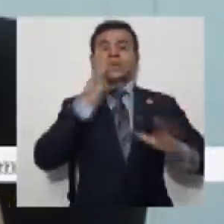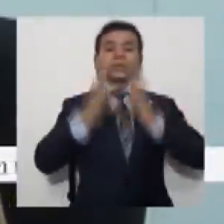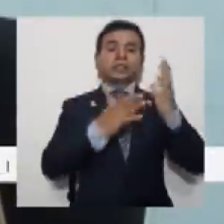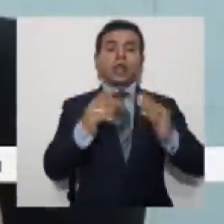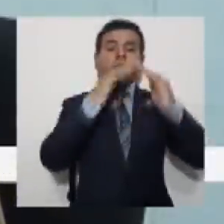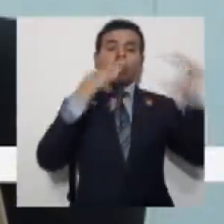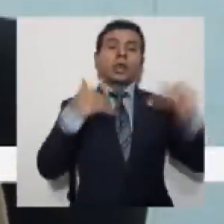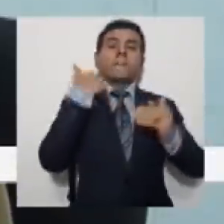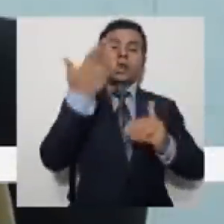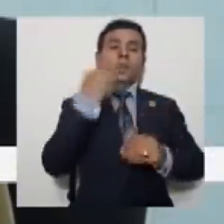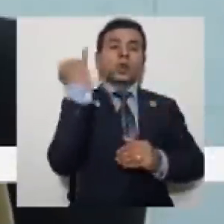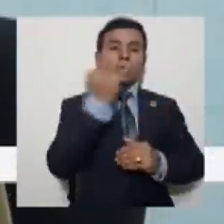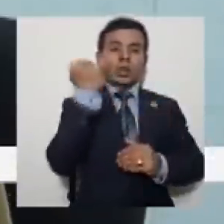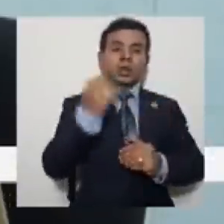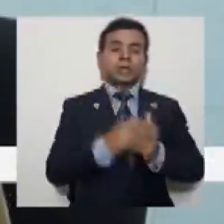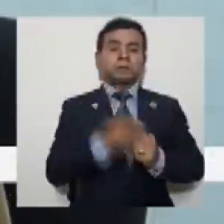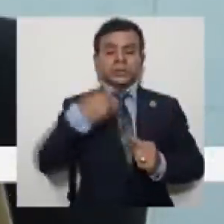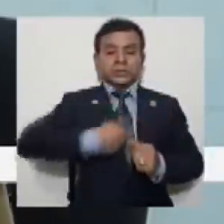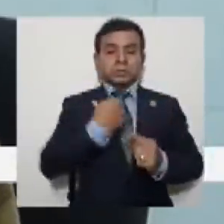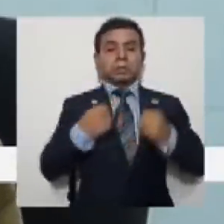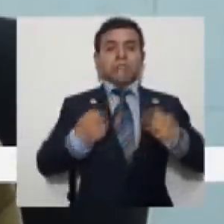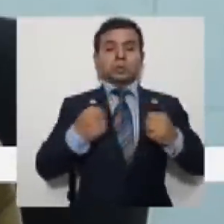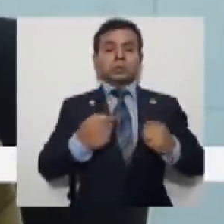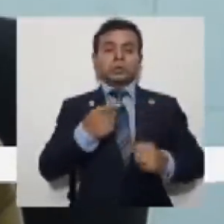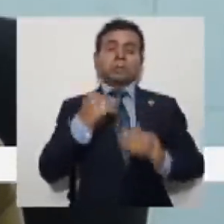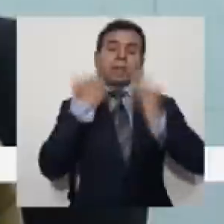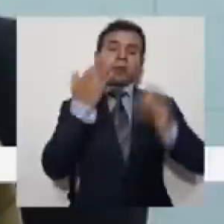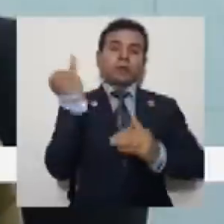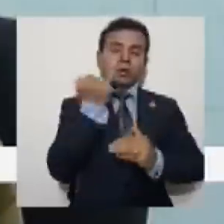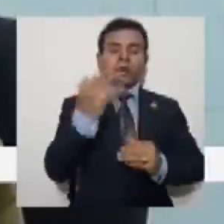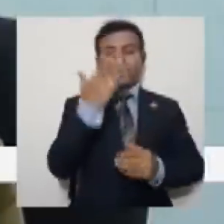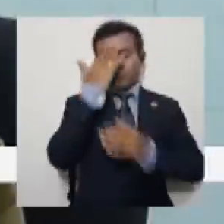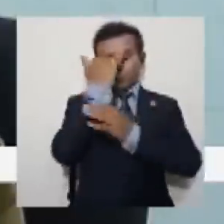না আমাদের তরুণ এবং যুবক সমাজের মধ্যে এখনো আক্রান্তের হার অনেক বেশি